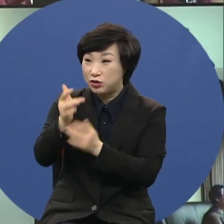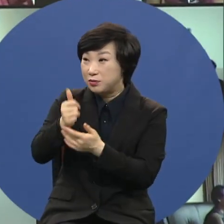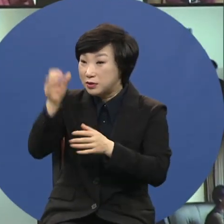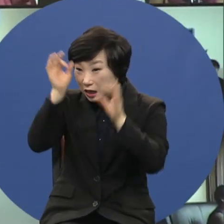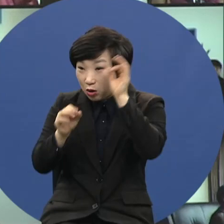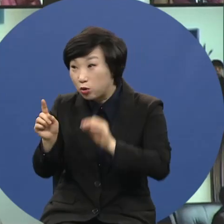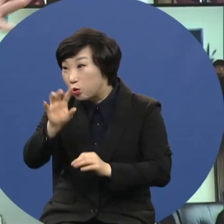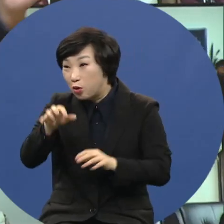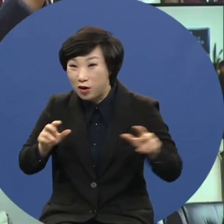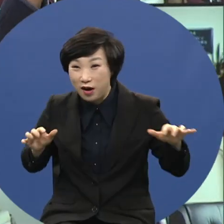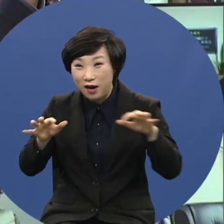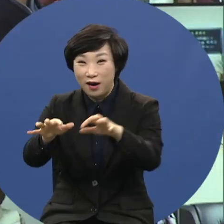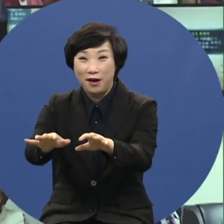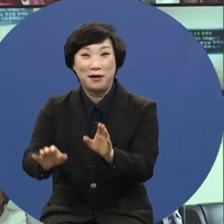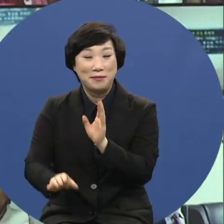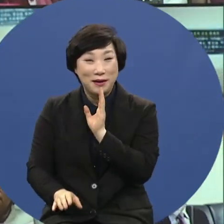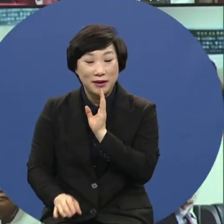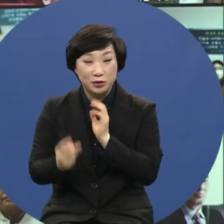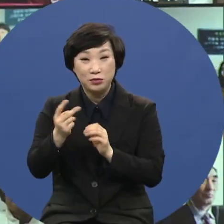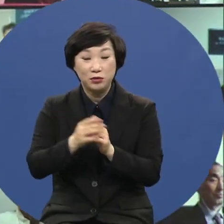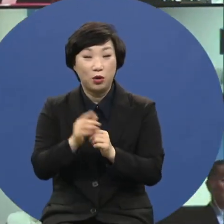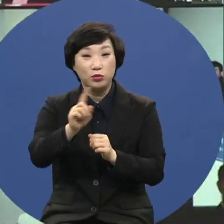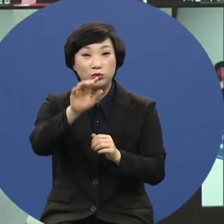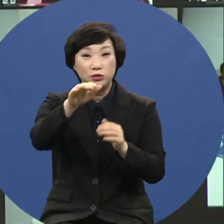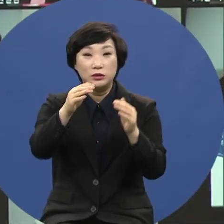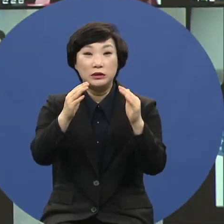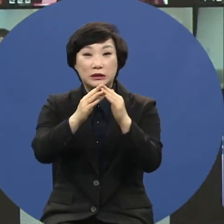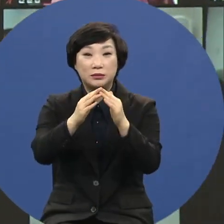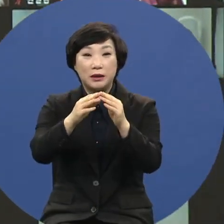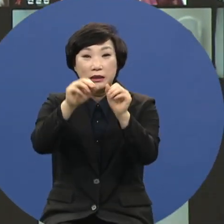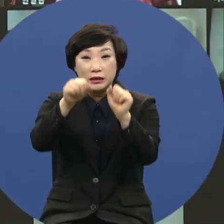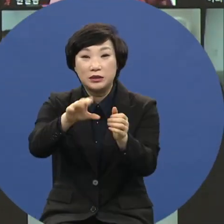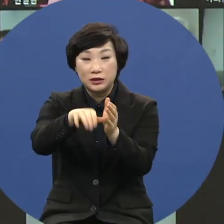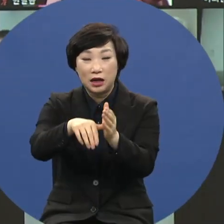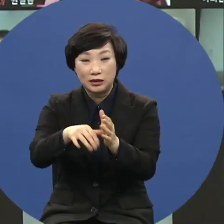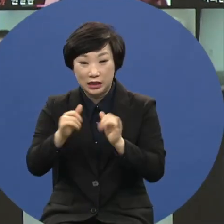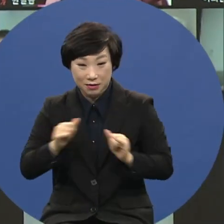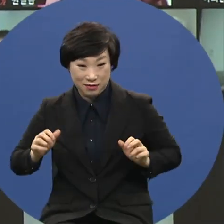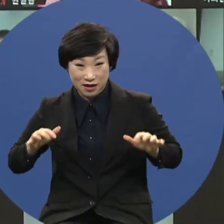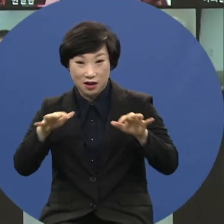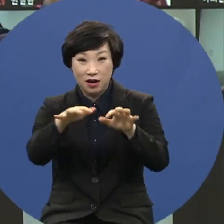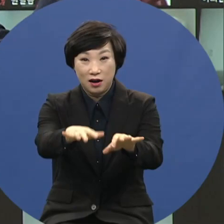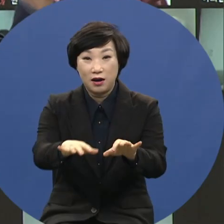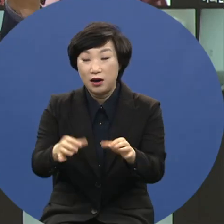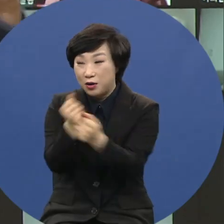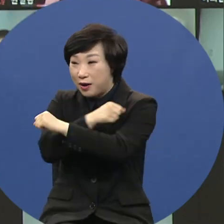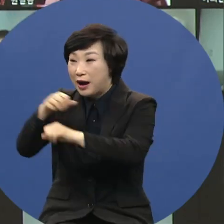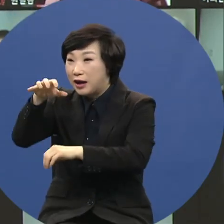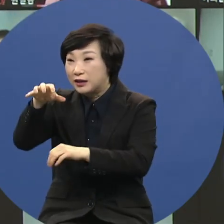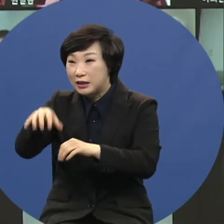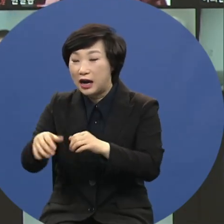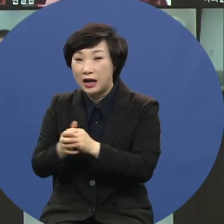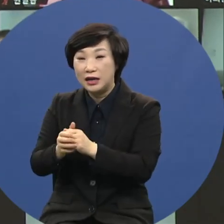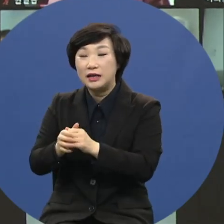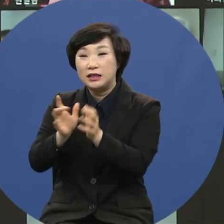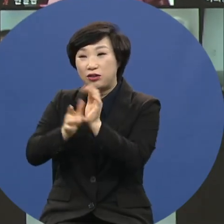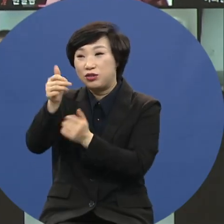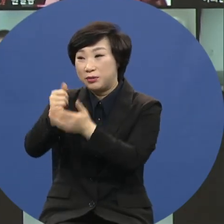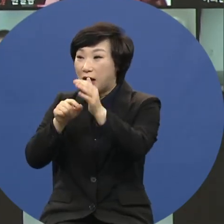숨어 있어도 그냥 구름대같이 쫓아와서 찾아와. 광야에 가 있어도 구름대같이 사람들이